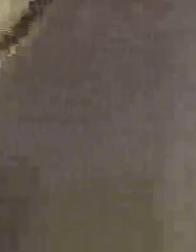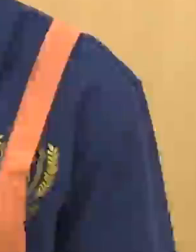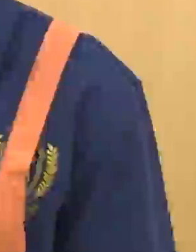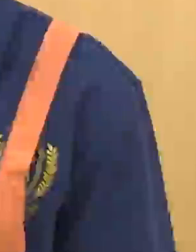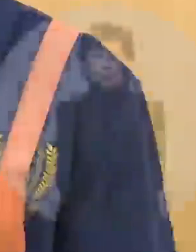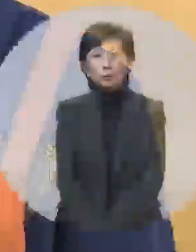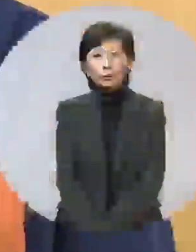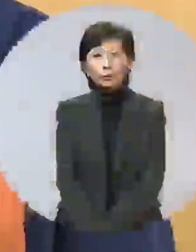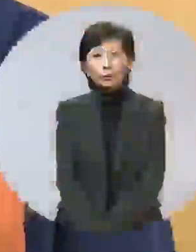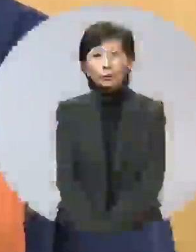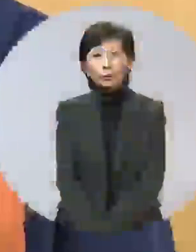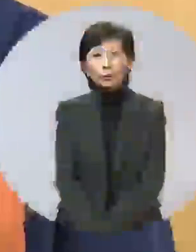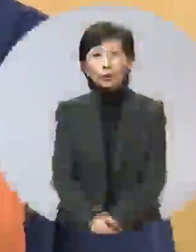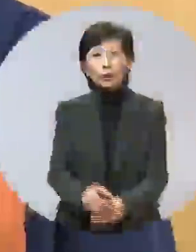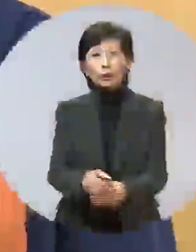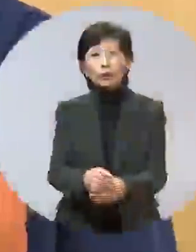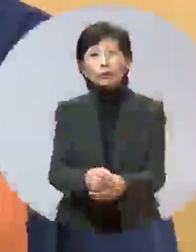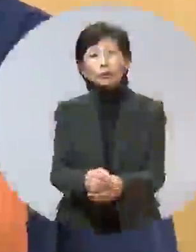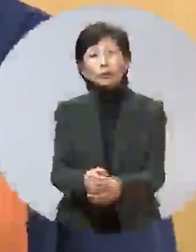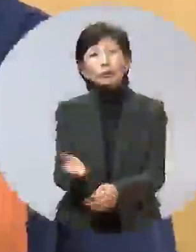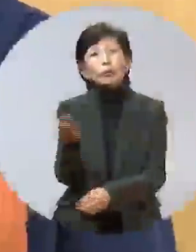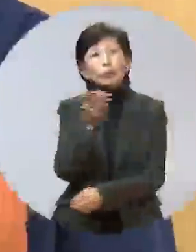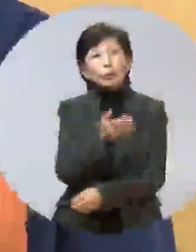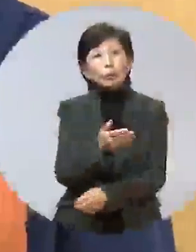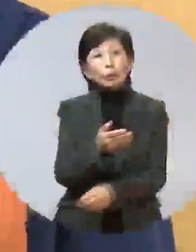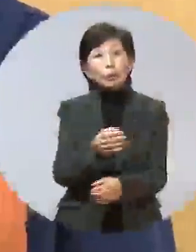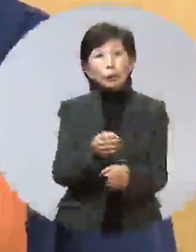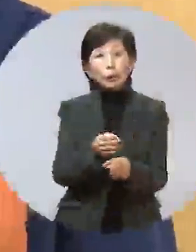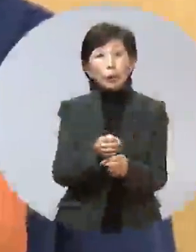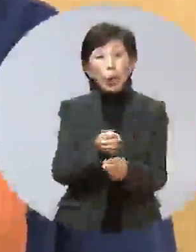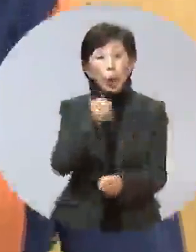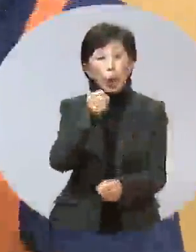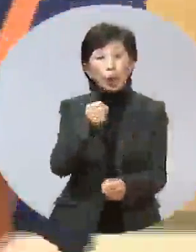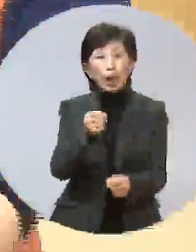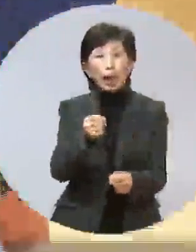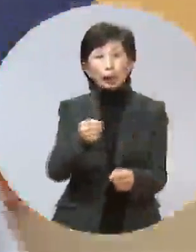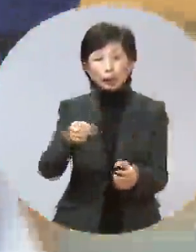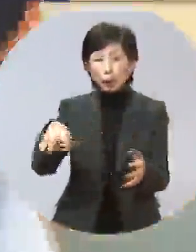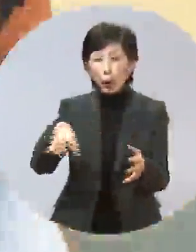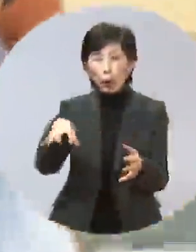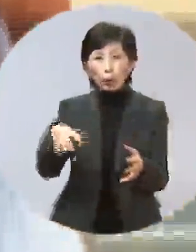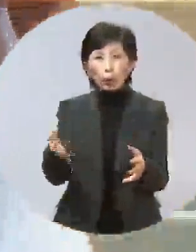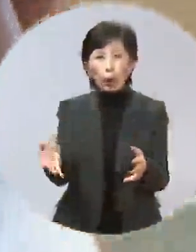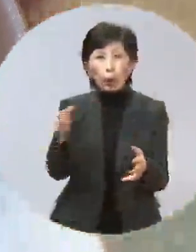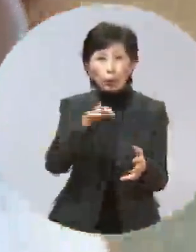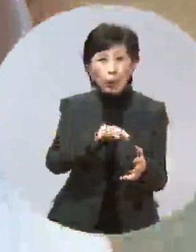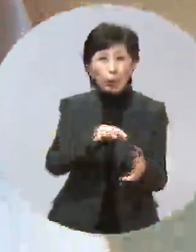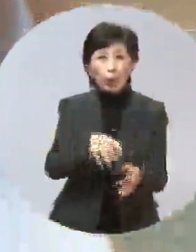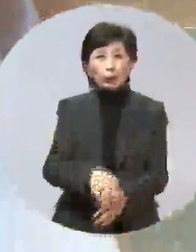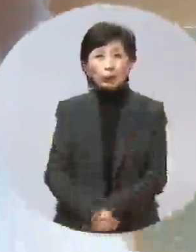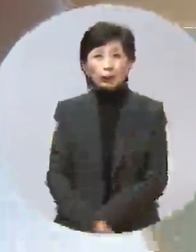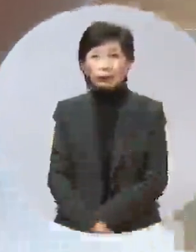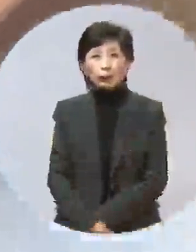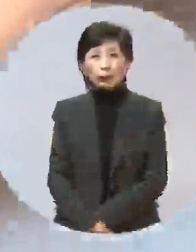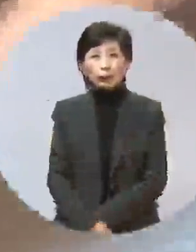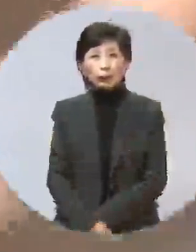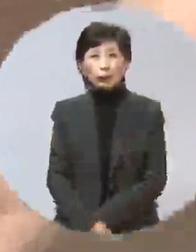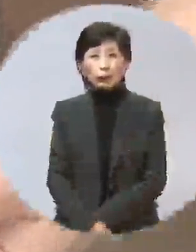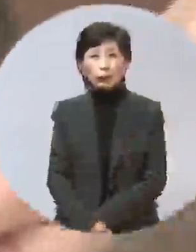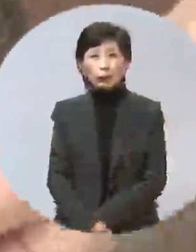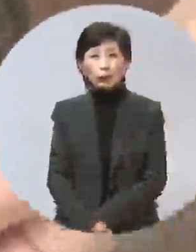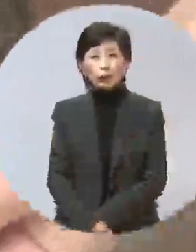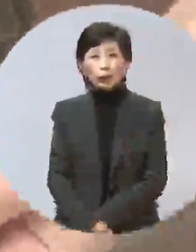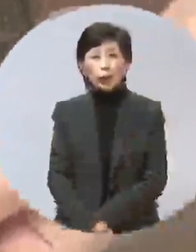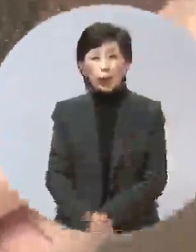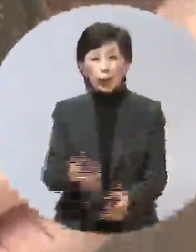いいよ。 卵が混ざったらほうれん草を入れていきます。 一気に入れちゃっていいんですか？ こちらも